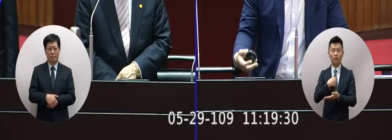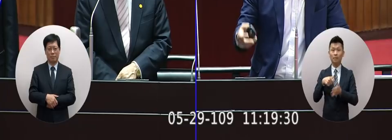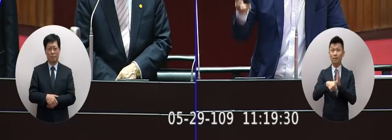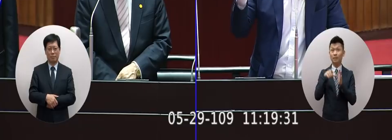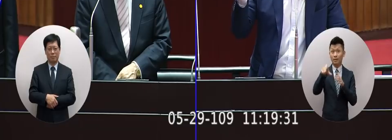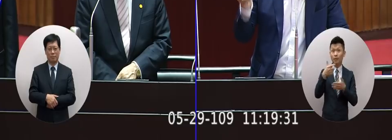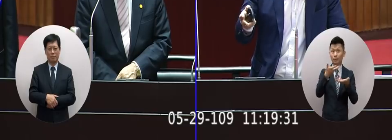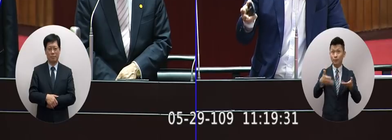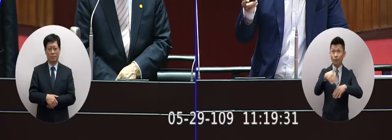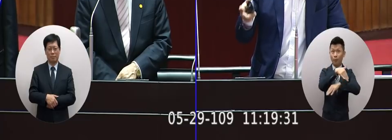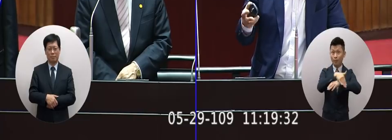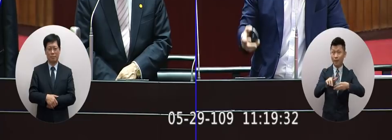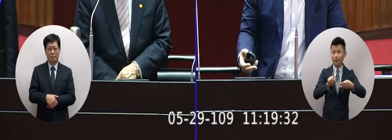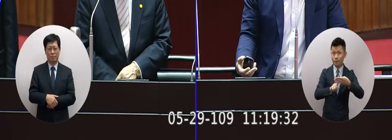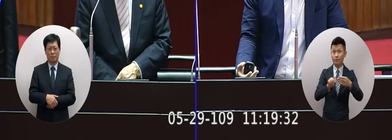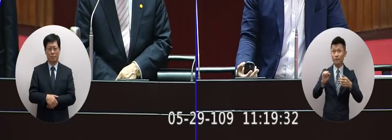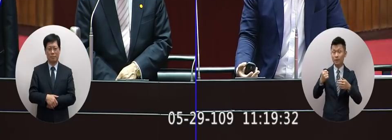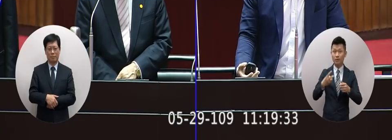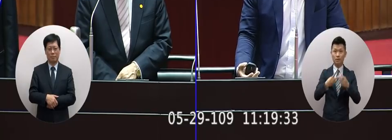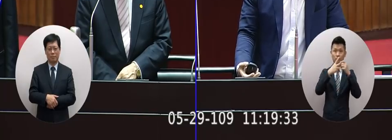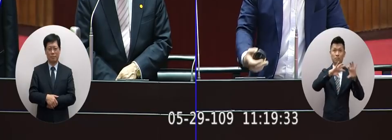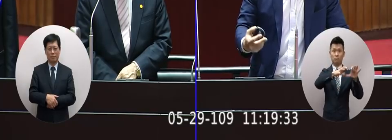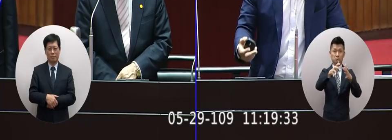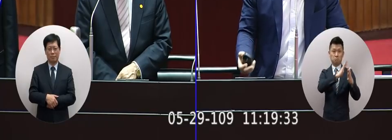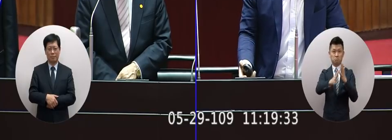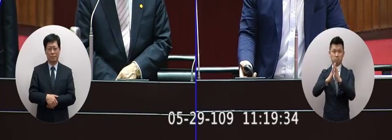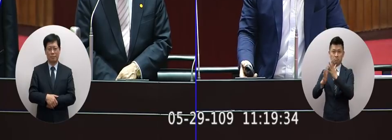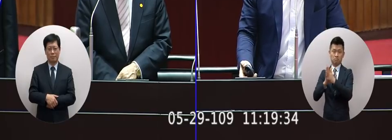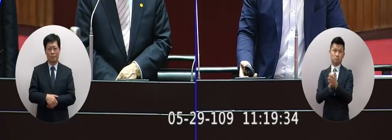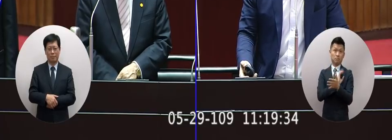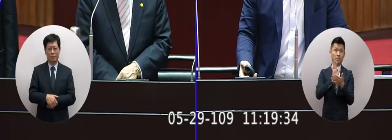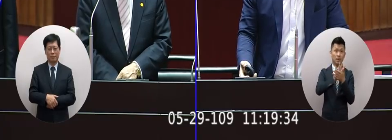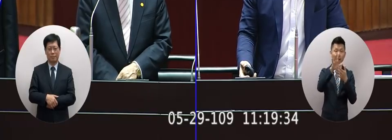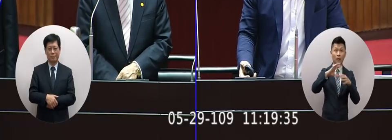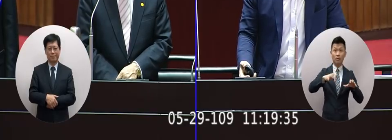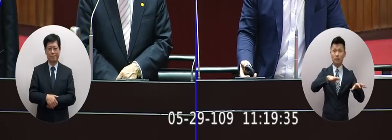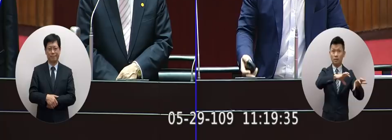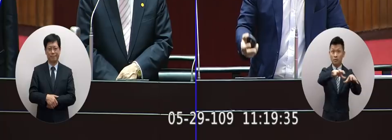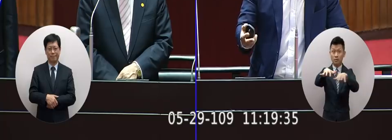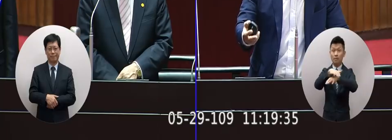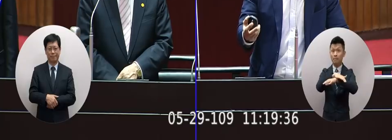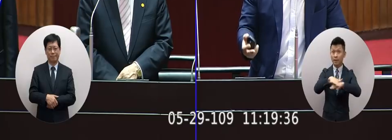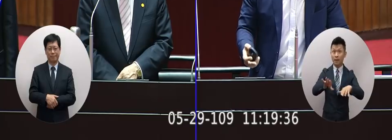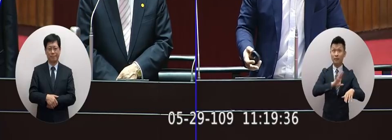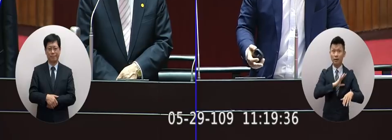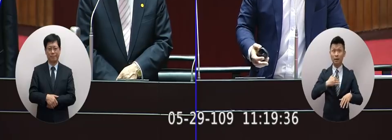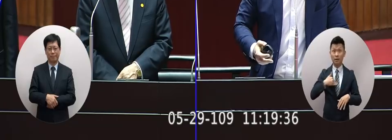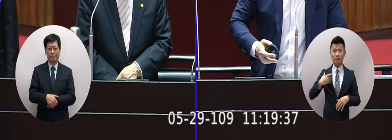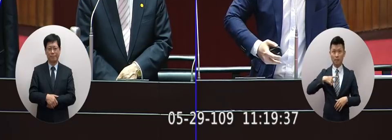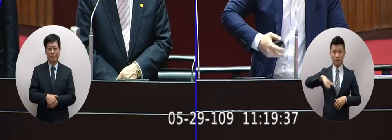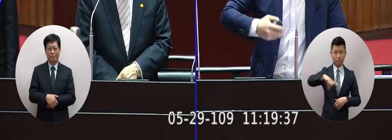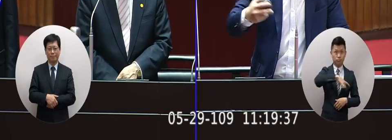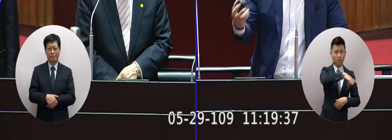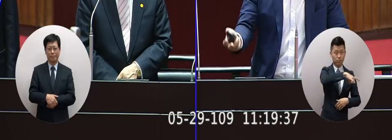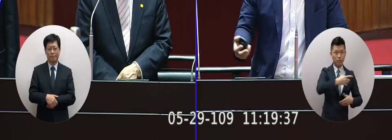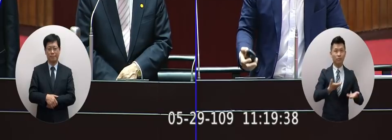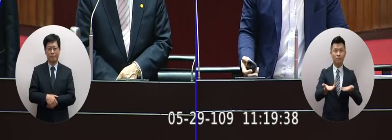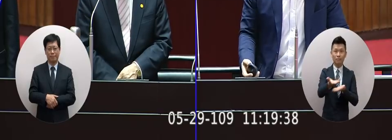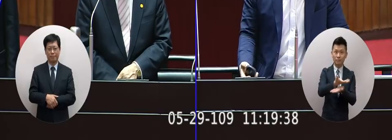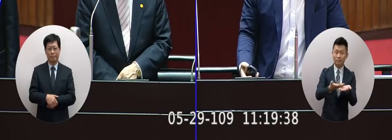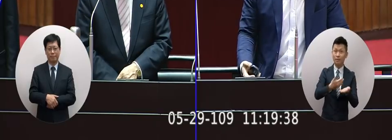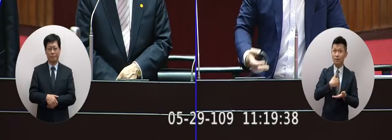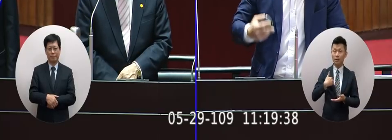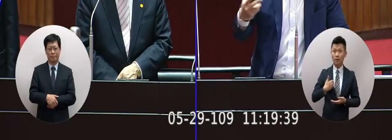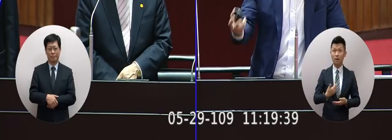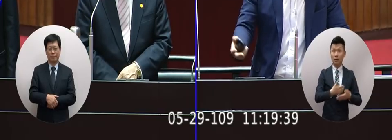吼。第二届世界大战了后，世界维持和平是因为多边主义，结果中国发展起来了，连咪也拼这